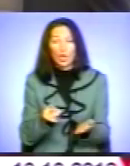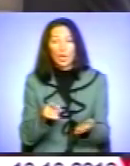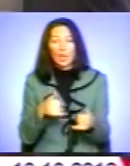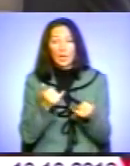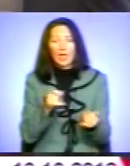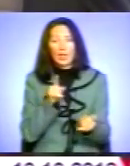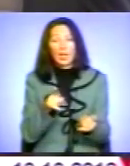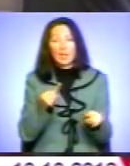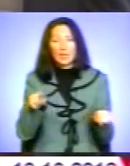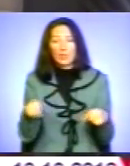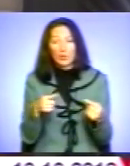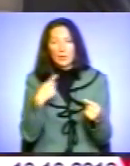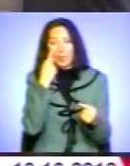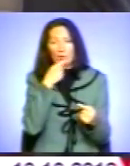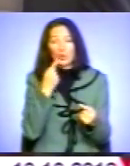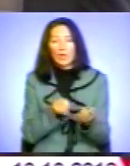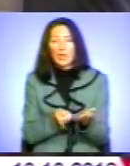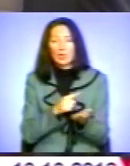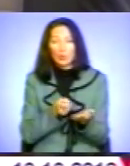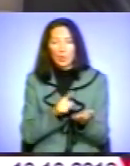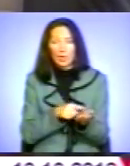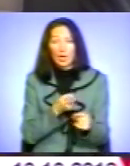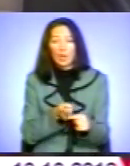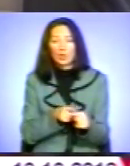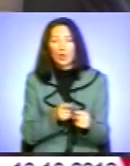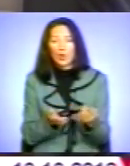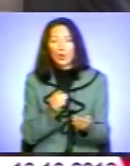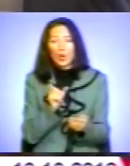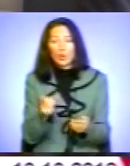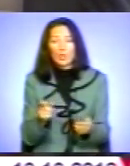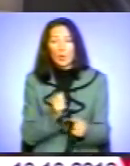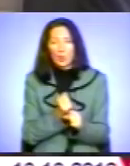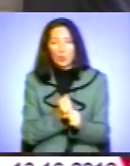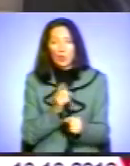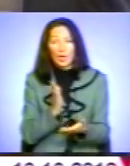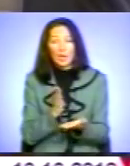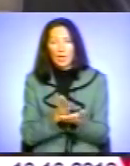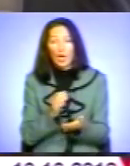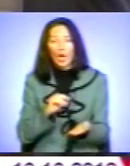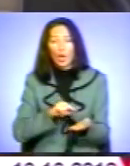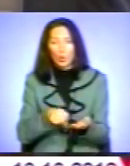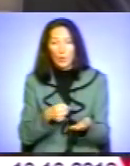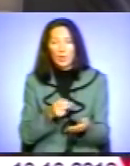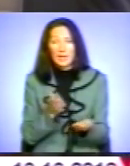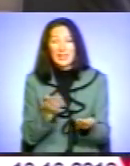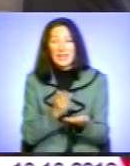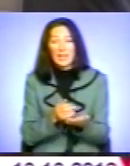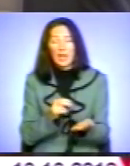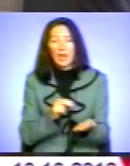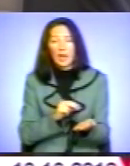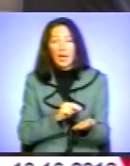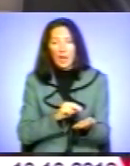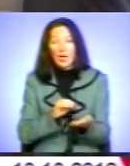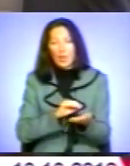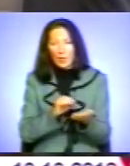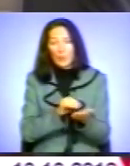неї створюється її персональна сторінка. Якщо ця людина працює, то там зразу є довідка ОК-5, на якій вона побачить свою виписку по зарплаті всього від 2000